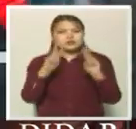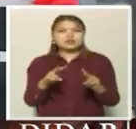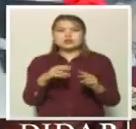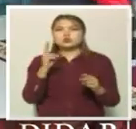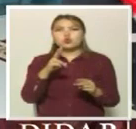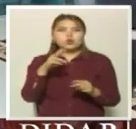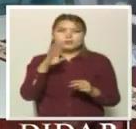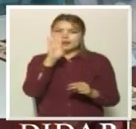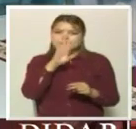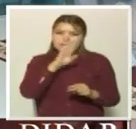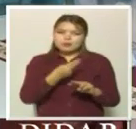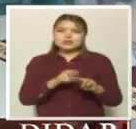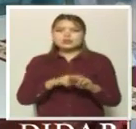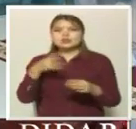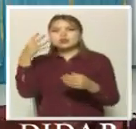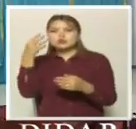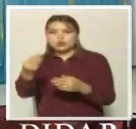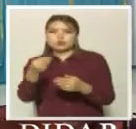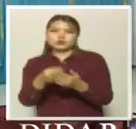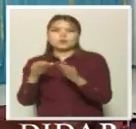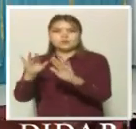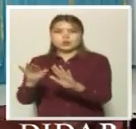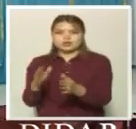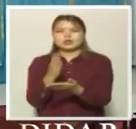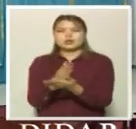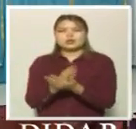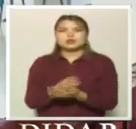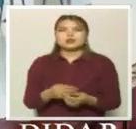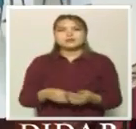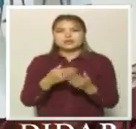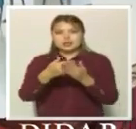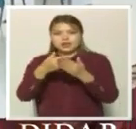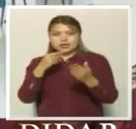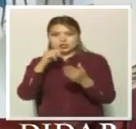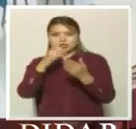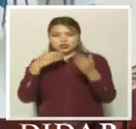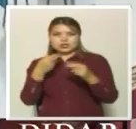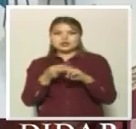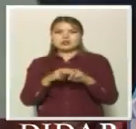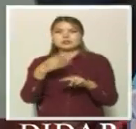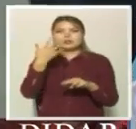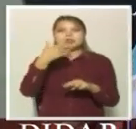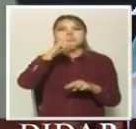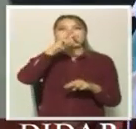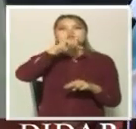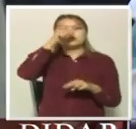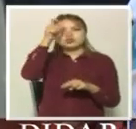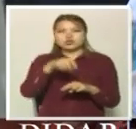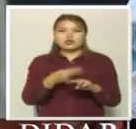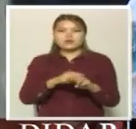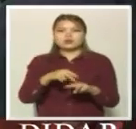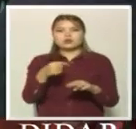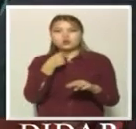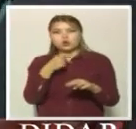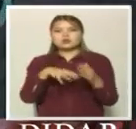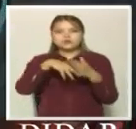слабослышащих и слабовидящих Избирателей за час момент открытия избирательного участка более 50 человек пришли и сделали